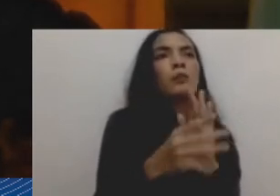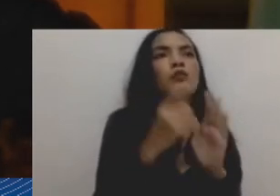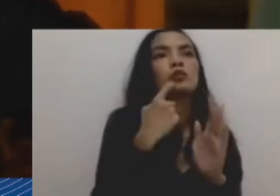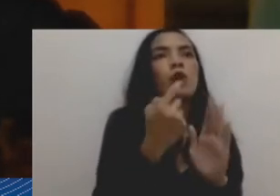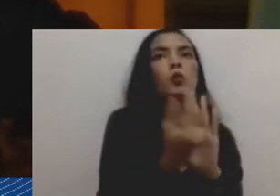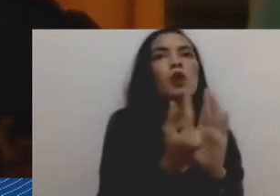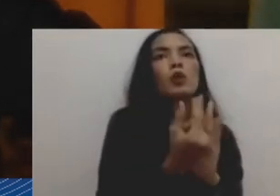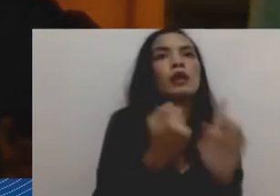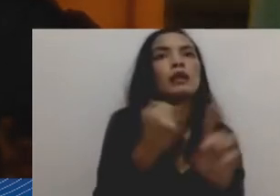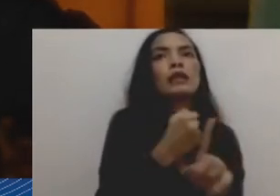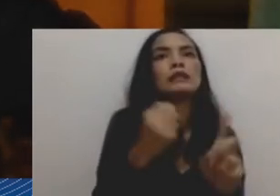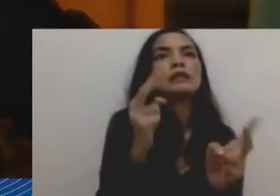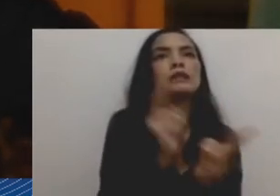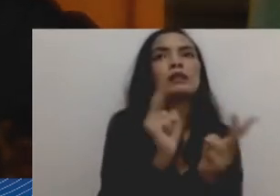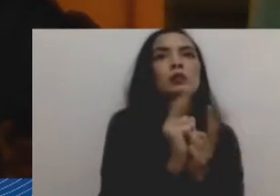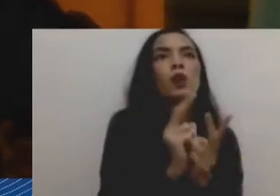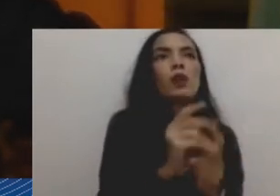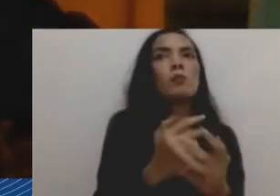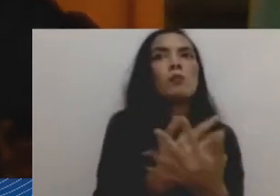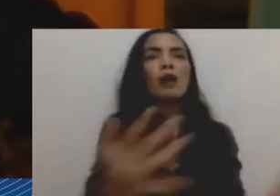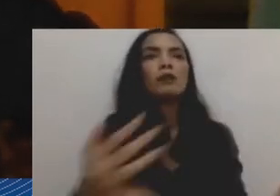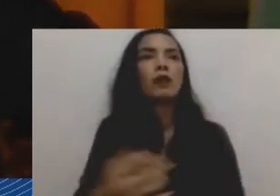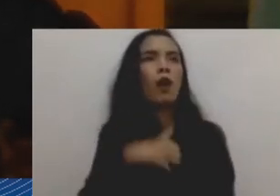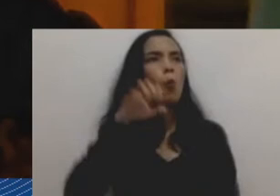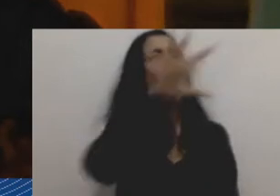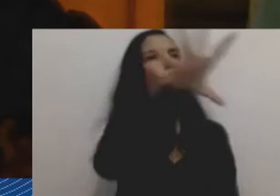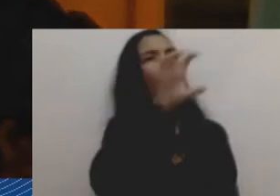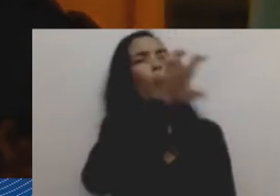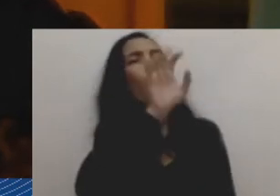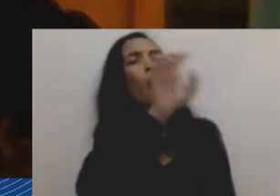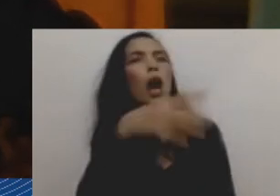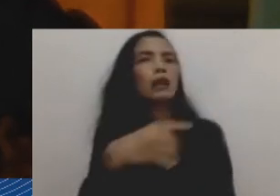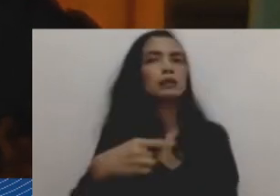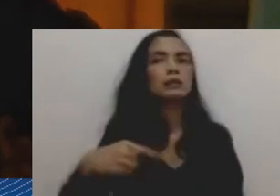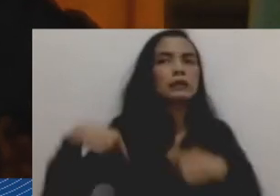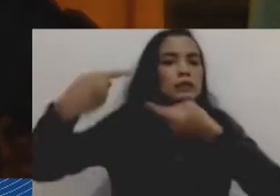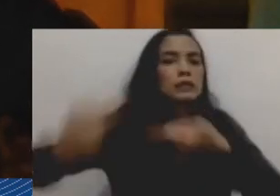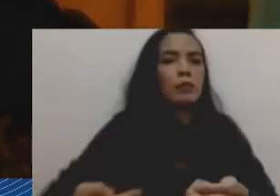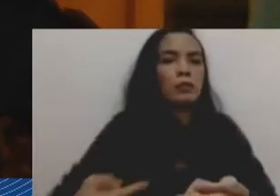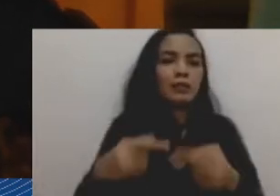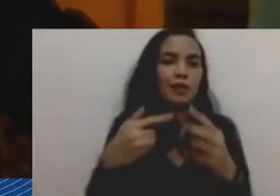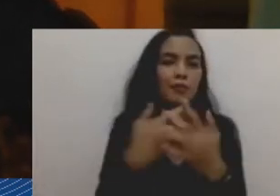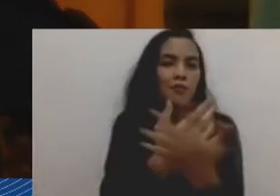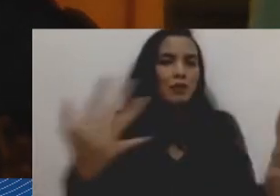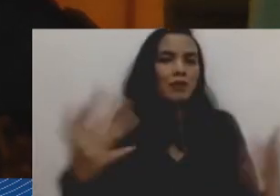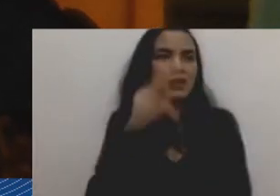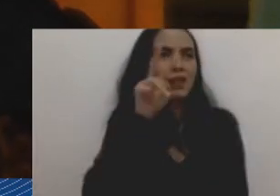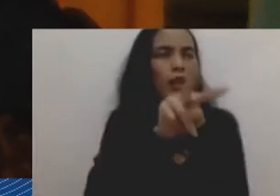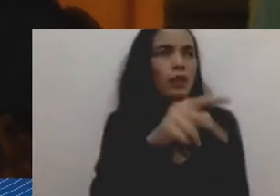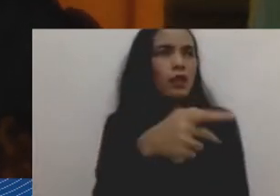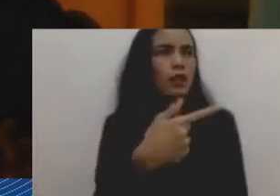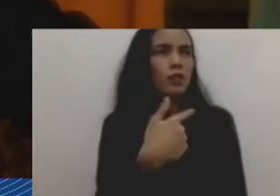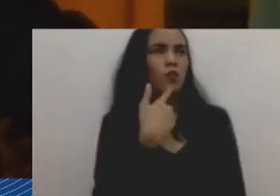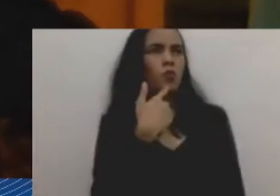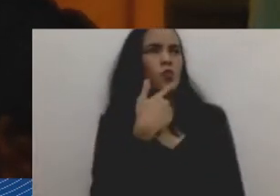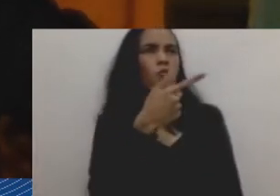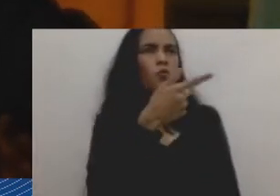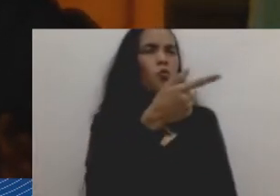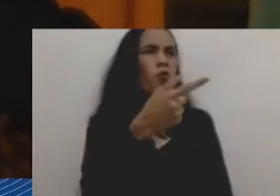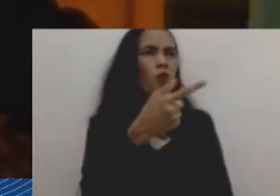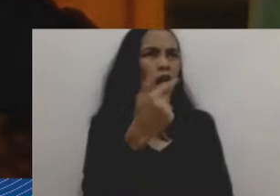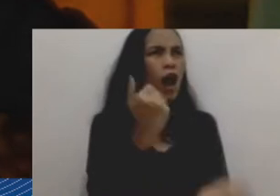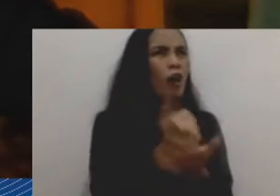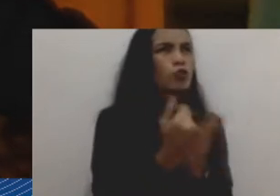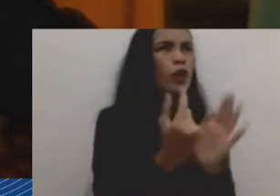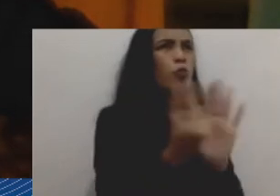kritik dari publik sangat tinggi, mungkin sampai hari ini juga publik sangat memperhatikan bagaimana diharapkan